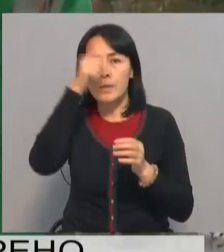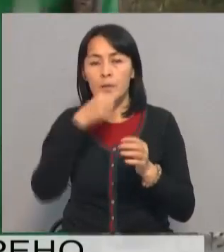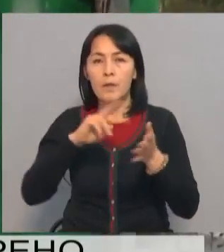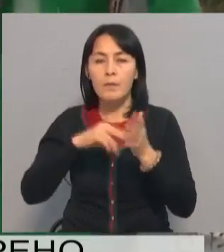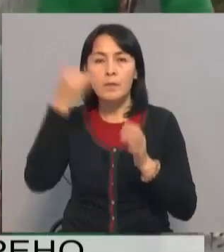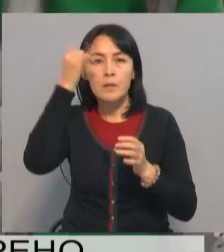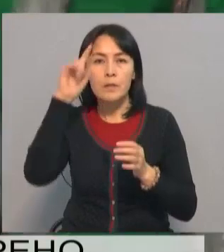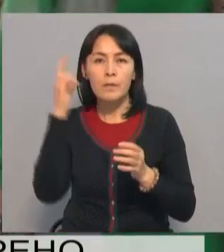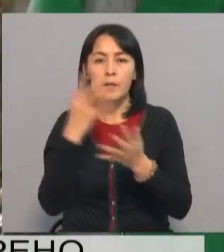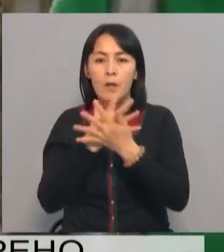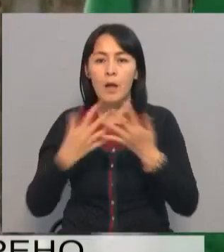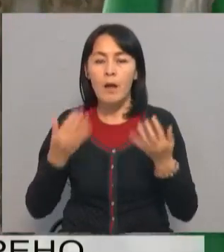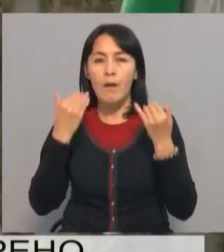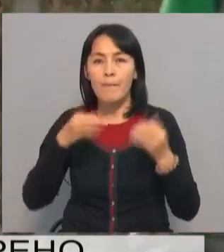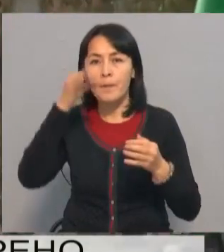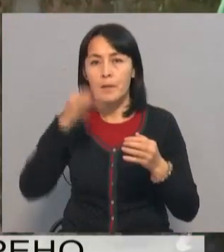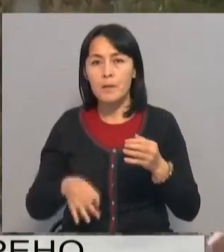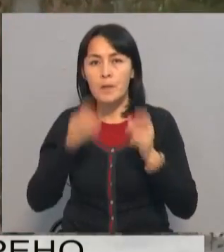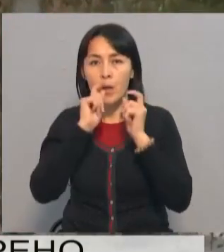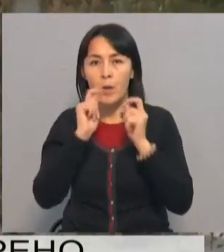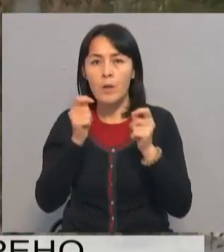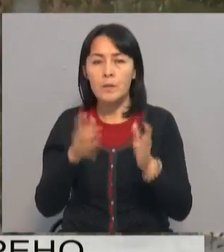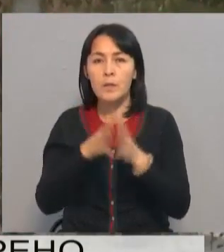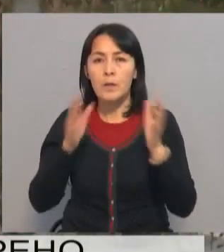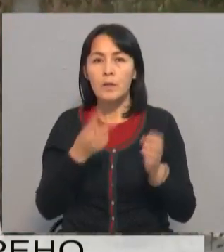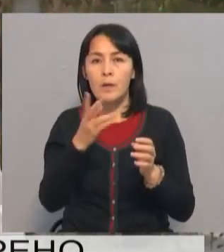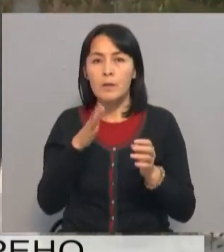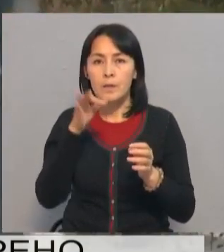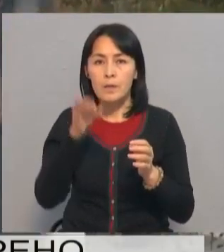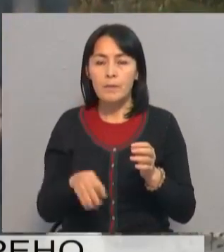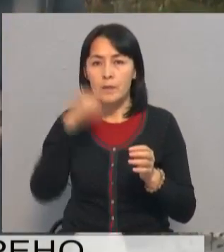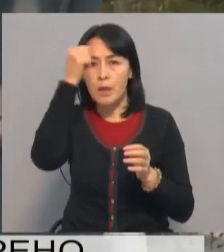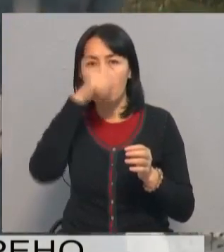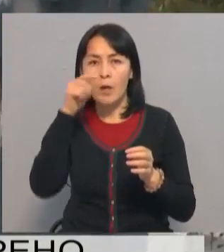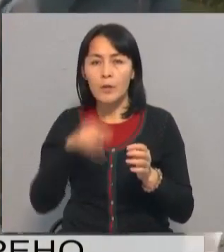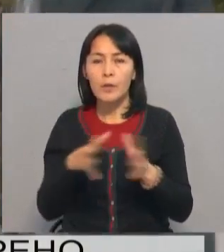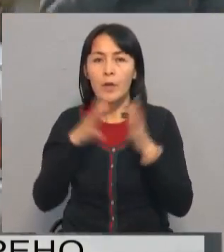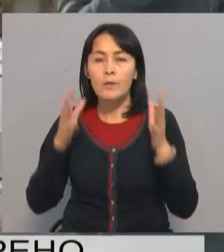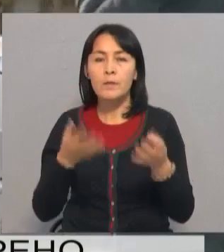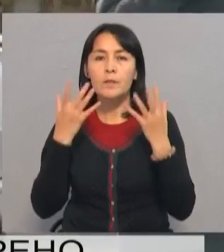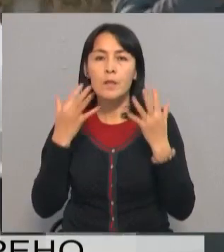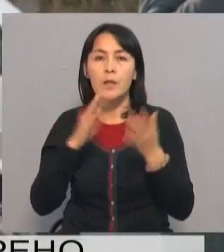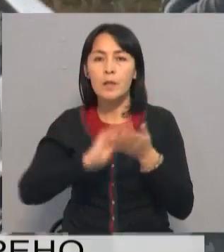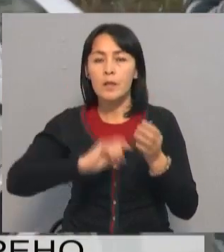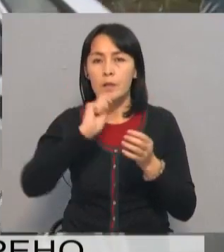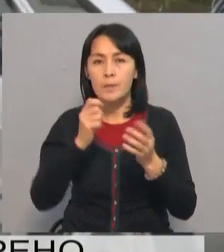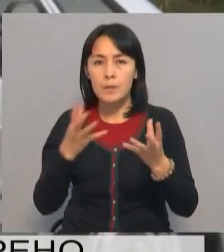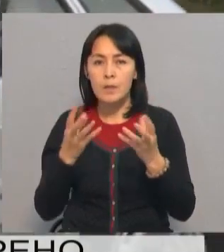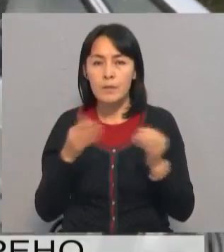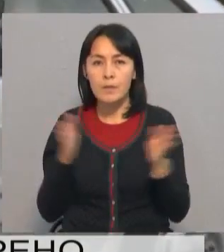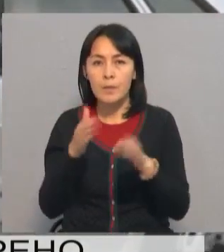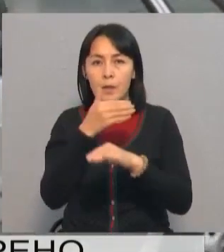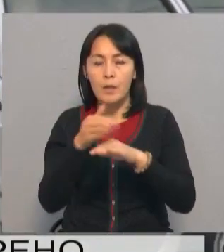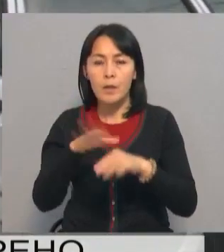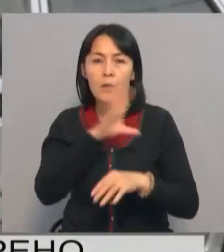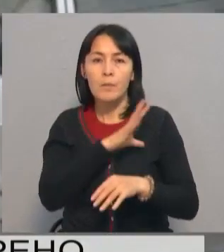сфере животноводства. Номинальная ставка вознаграждения не более 2,5% годовых. Наибольшее количество заявок на получение